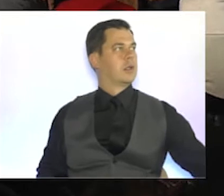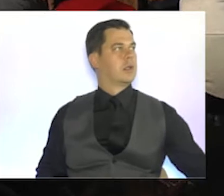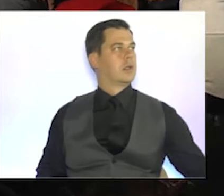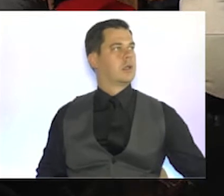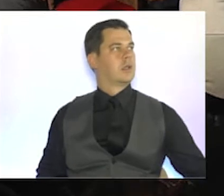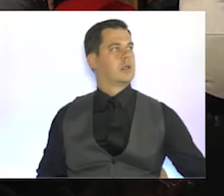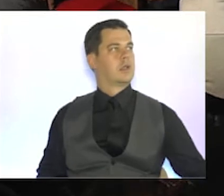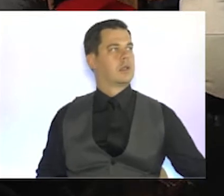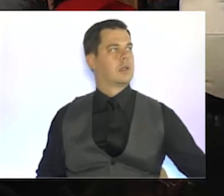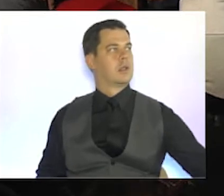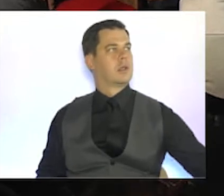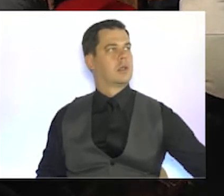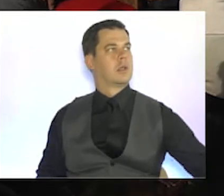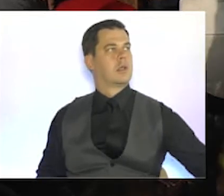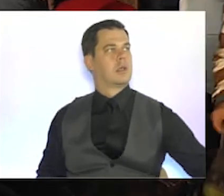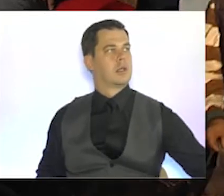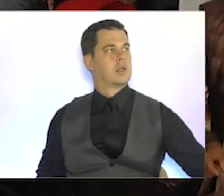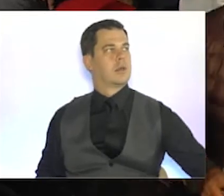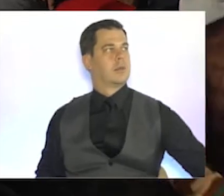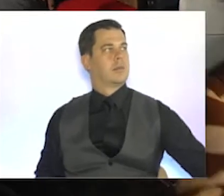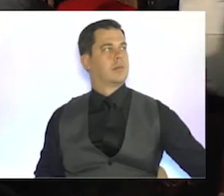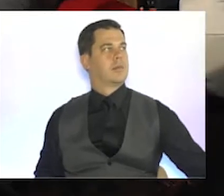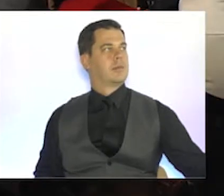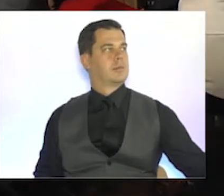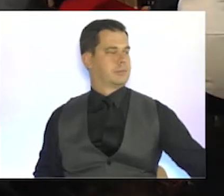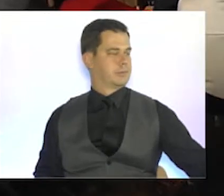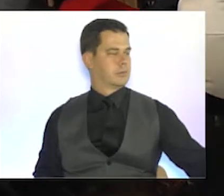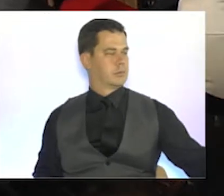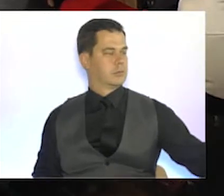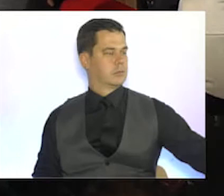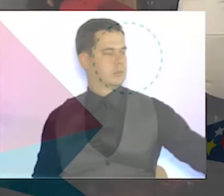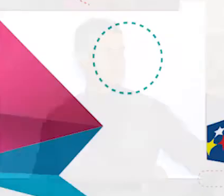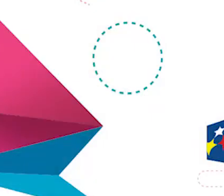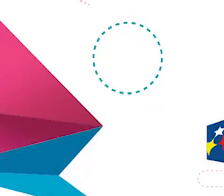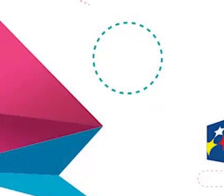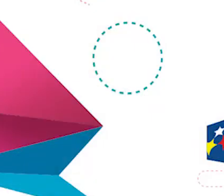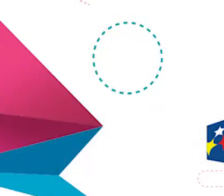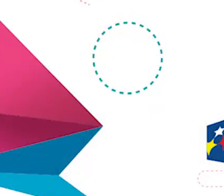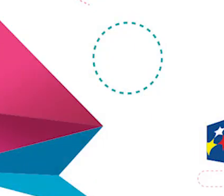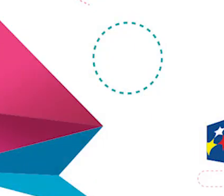Netiktech. Artur Andrysiak, dziękuję Państwu. Dziękuję za uwagę. Dziękujemy bardzo.